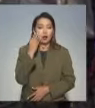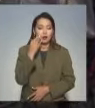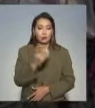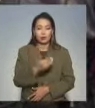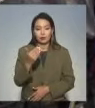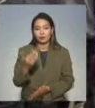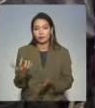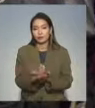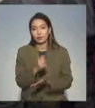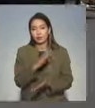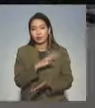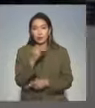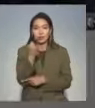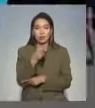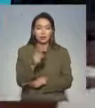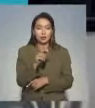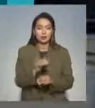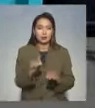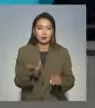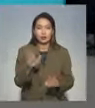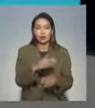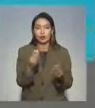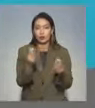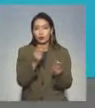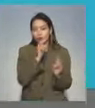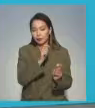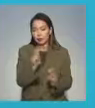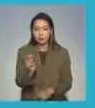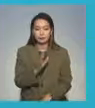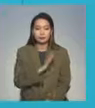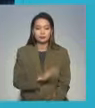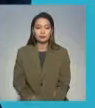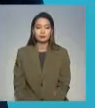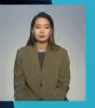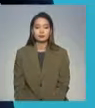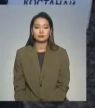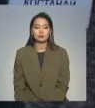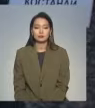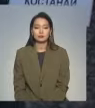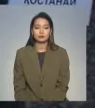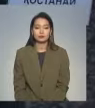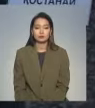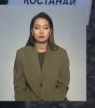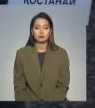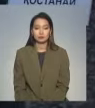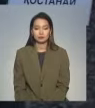Алматы облысы көрінді. Жеңіске жеткен жеткіншектер қаржылай жүлдемен марапатталды.